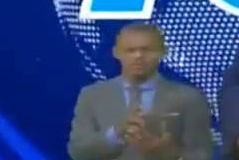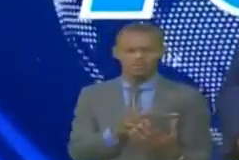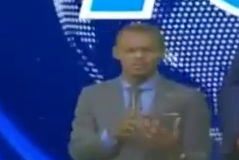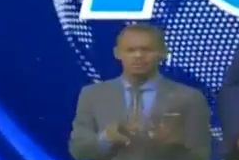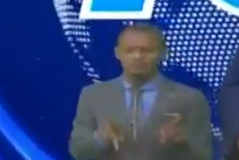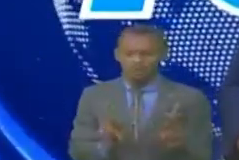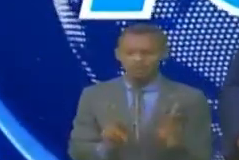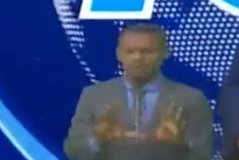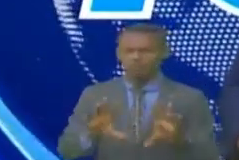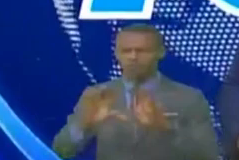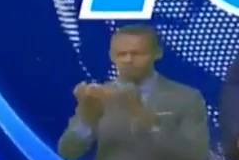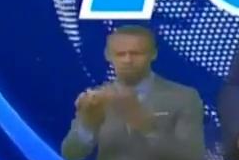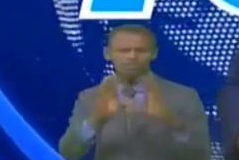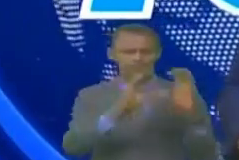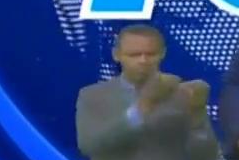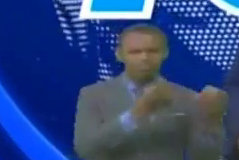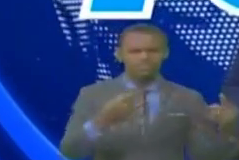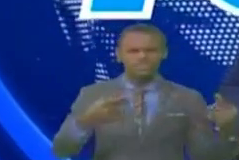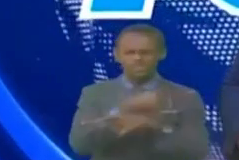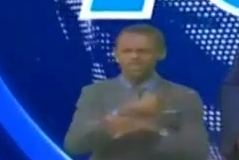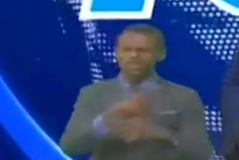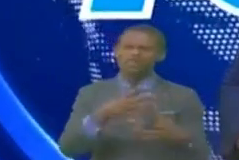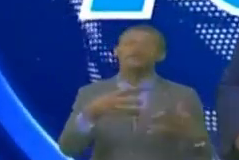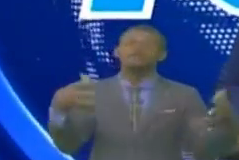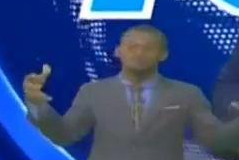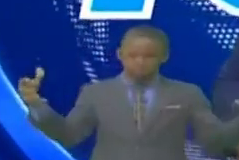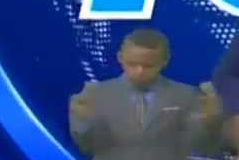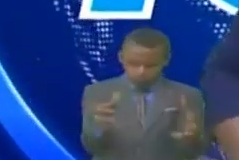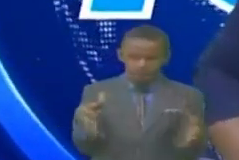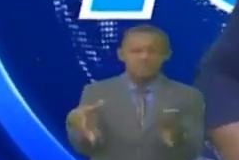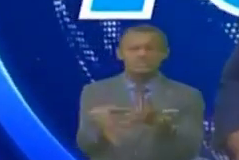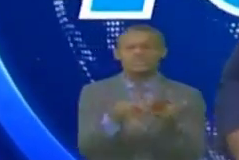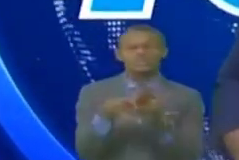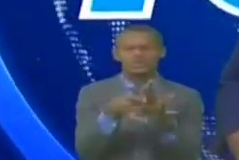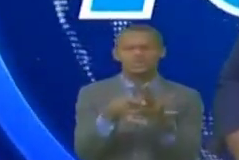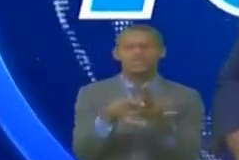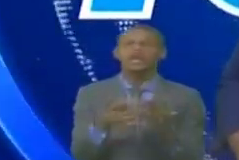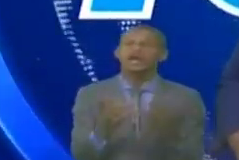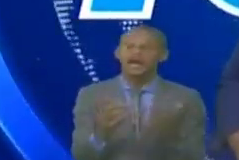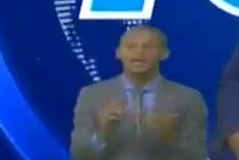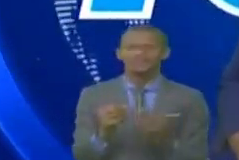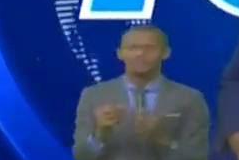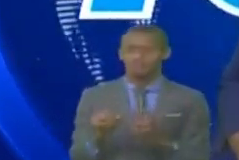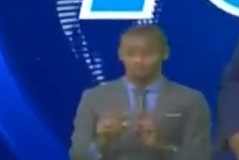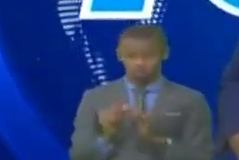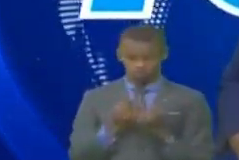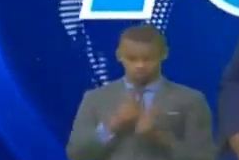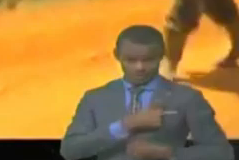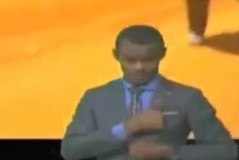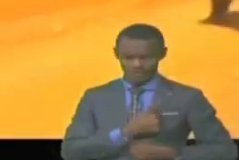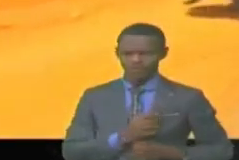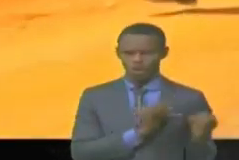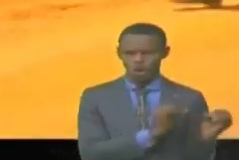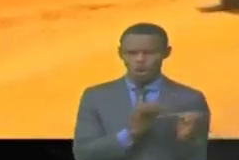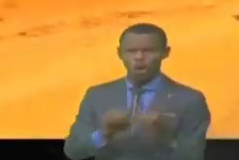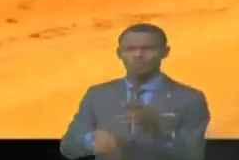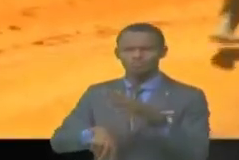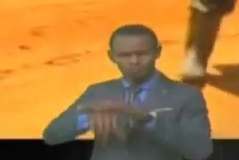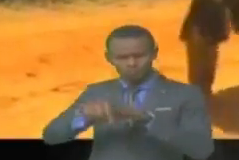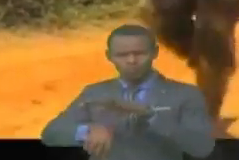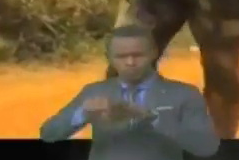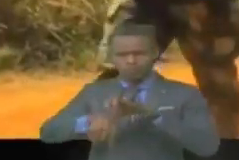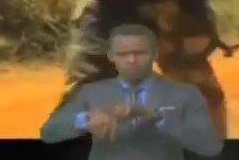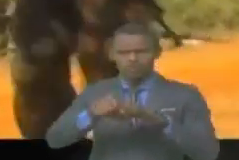communautés locales, un tournoi sportif des jeunes a été organisé par les autorités militaires de la province. Regardez. La pacification